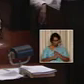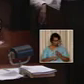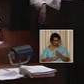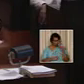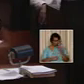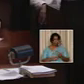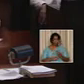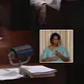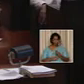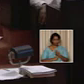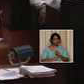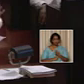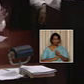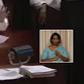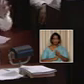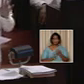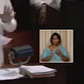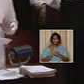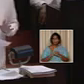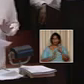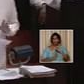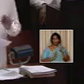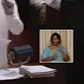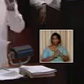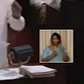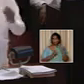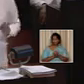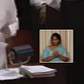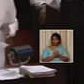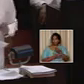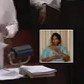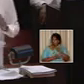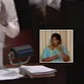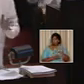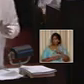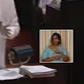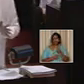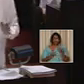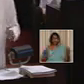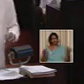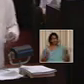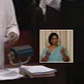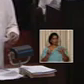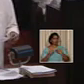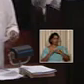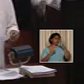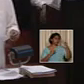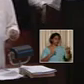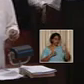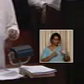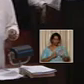තියෙනවා බිලියන 10ක් මැතිවරණයකට වෙන් කරන්න පුළුවන් එසේ ඉවියදී තමයි සල්ලි නැතේ කියලා මේක කල් දමලා